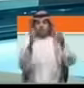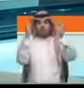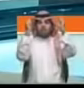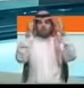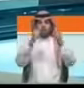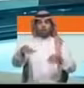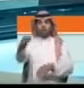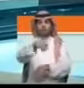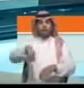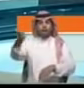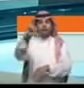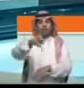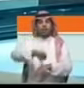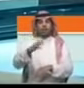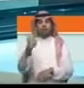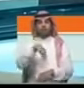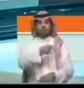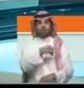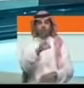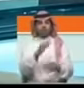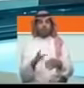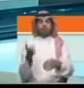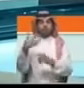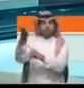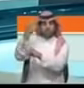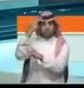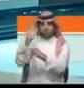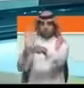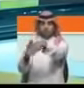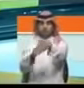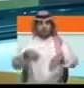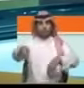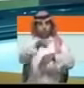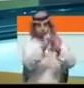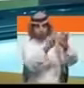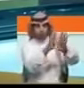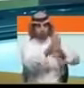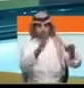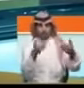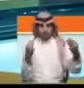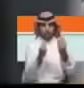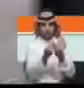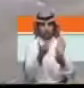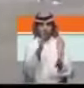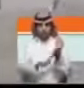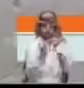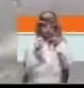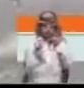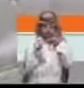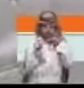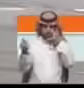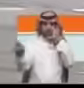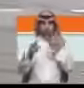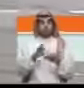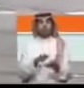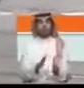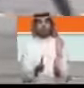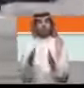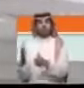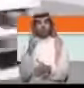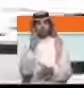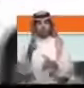حيث جددت السفارة دعوتها للمواطنين السعوديين هناك التواصل معها في الحالات الطارئة. يأتي ذلك في الذي